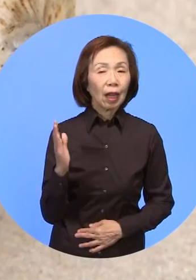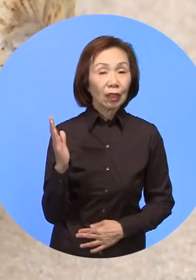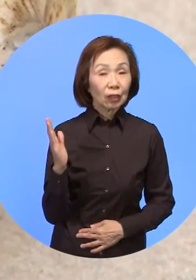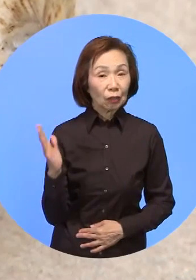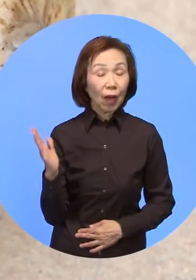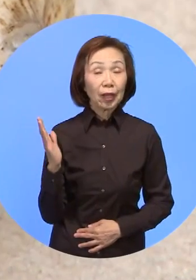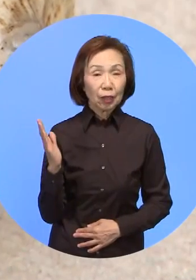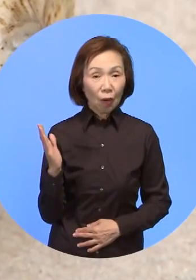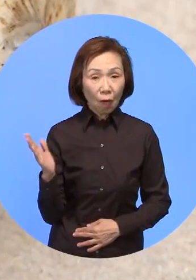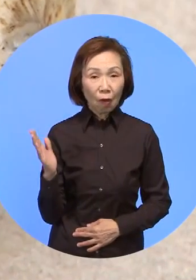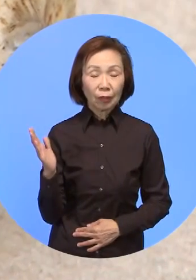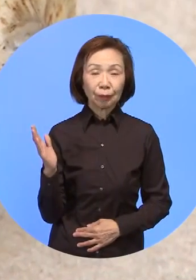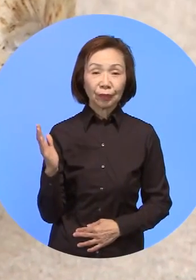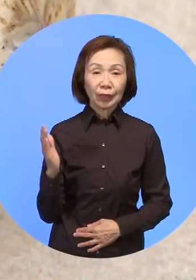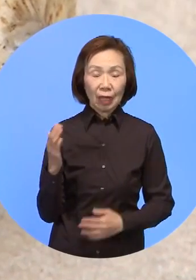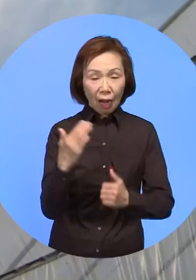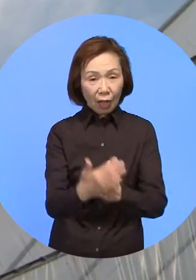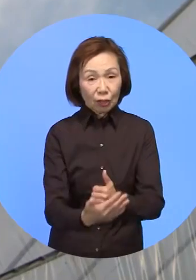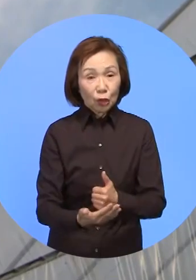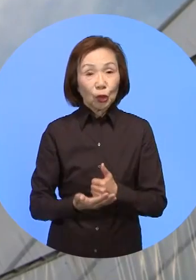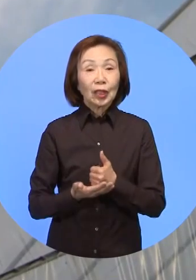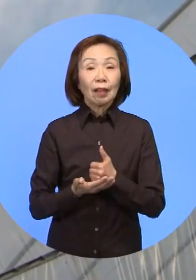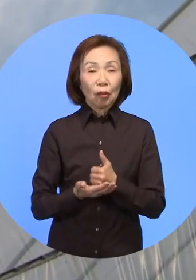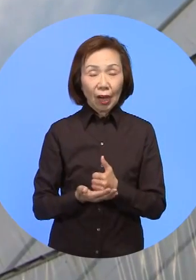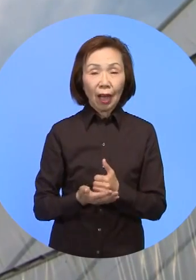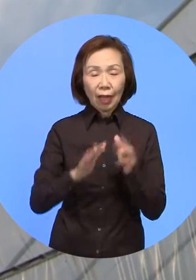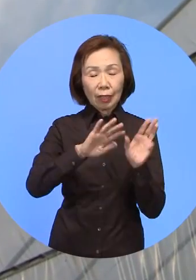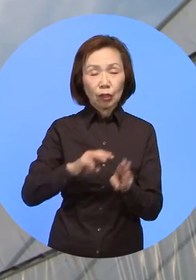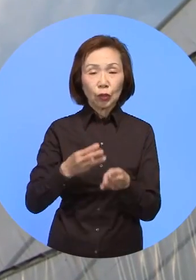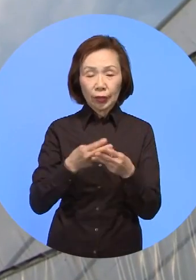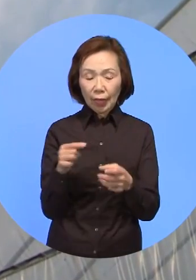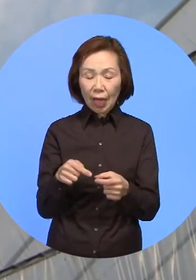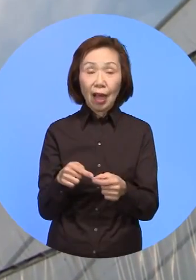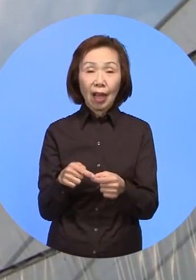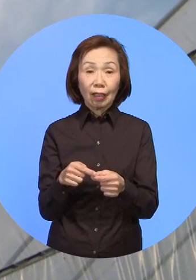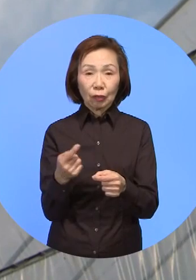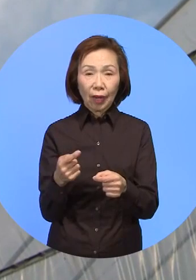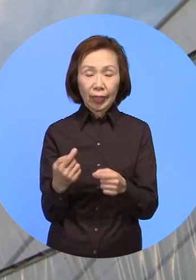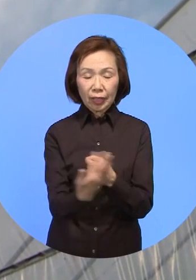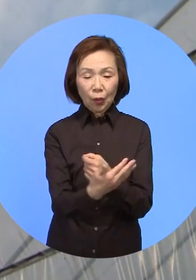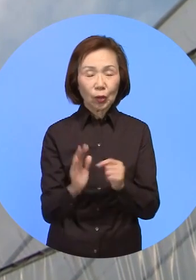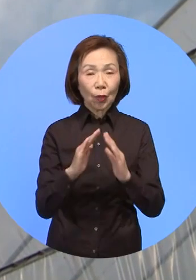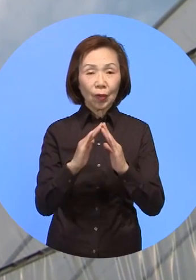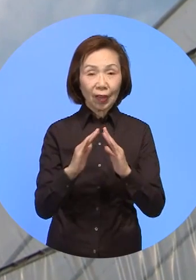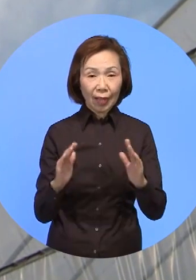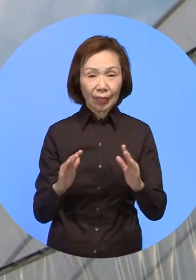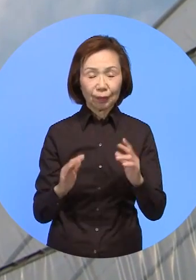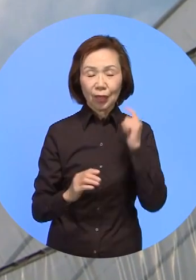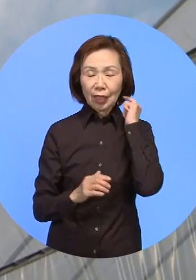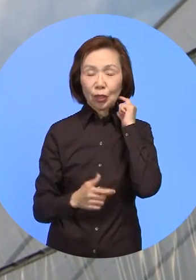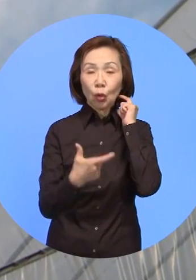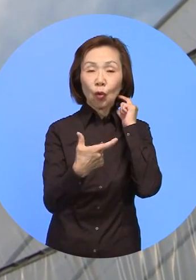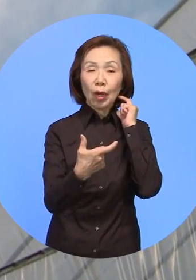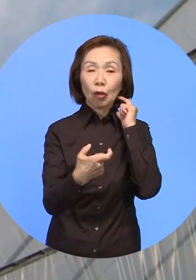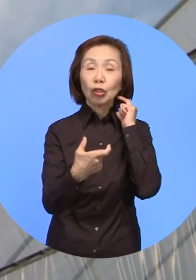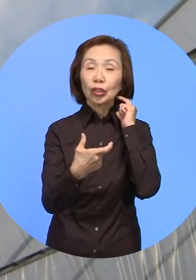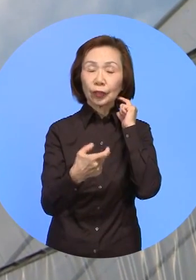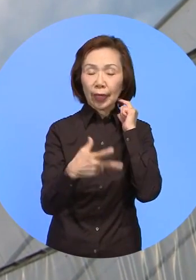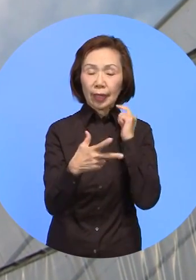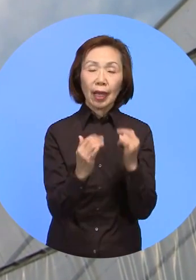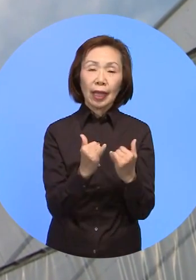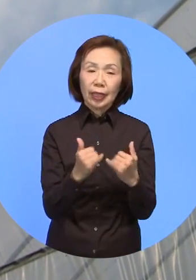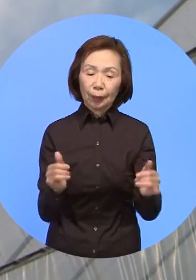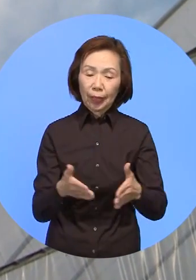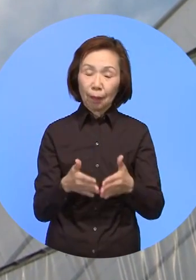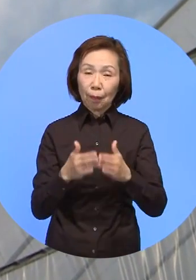そんなスイタクワイを絶滅の危機から救ったのがスイタクワイ保存会。昭和60年に市民